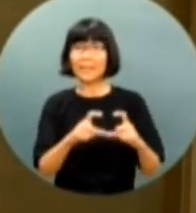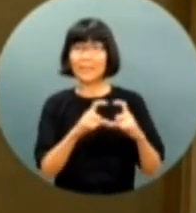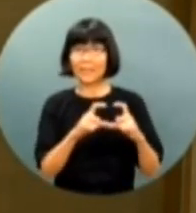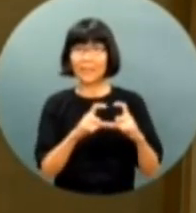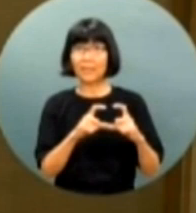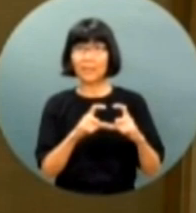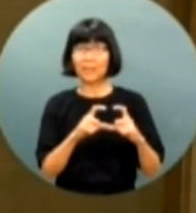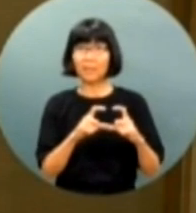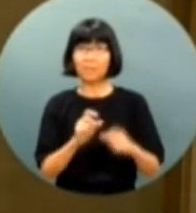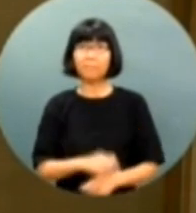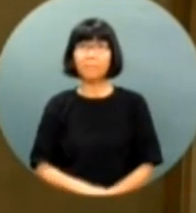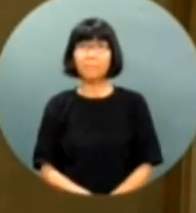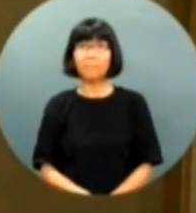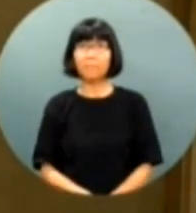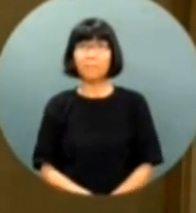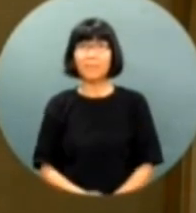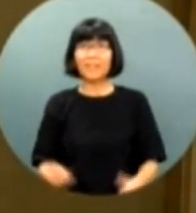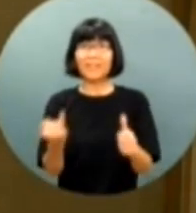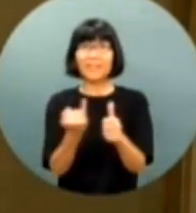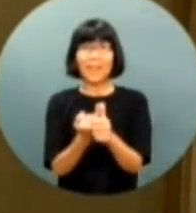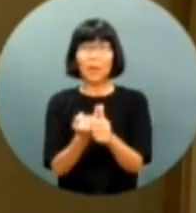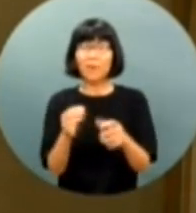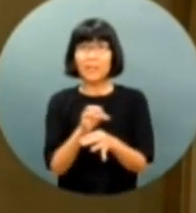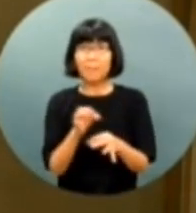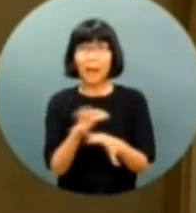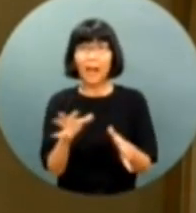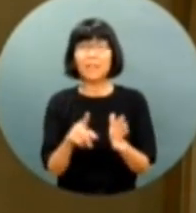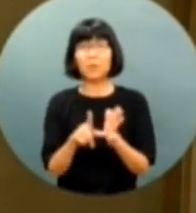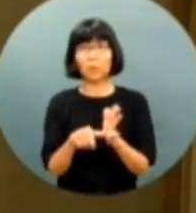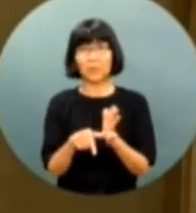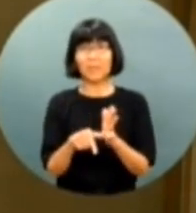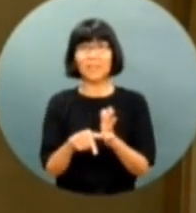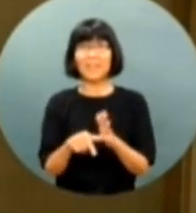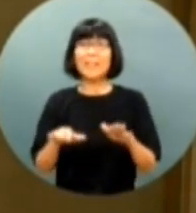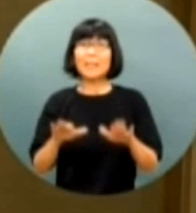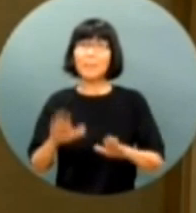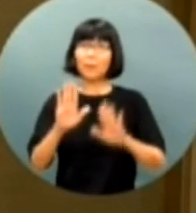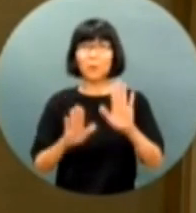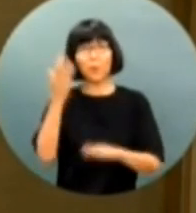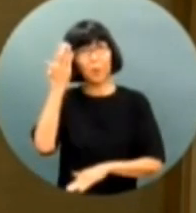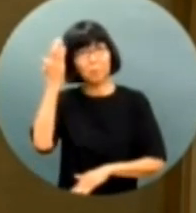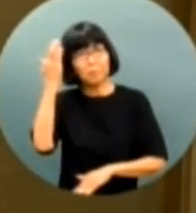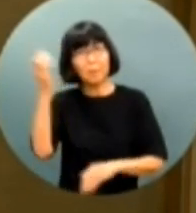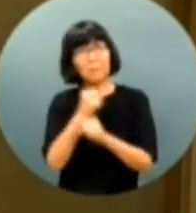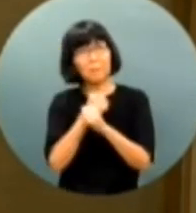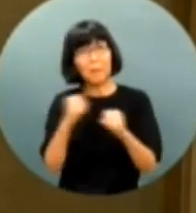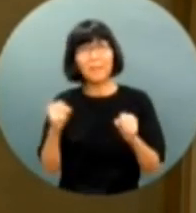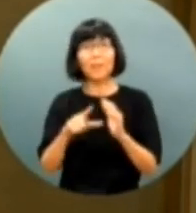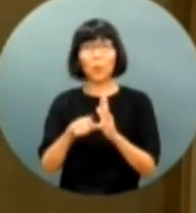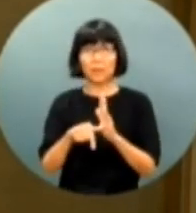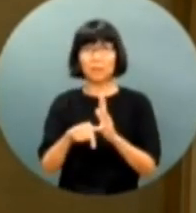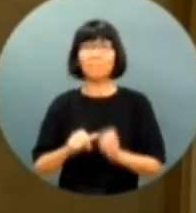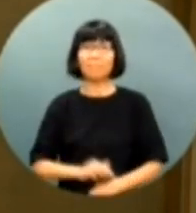20年の27歳、結婚したばかりで、いろんな意味でこんなことになるとは思ってなかった頃でございます。いいんですけ